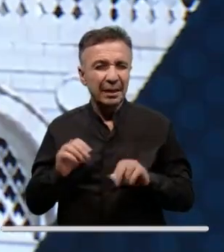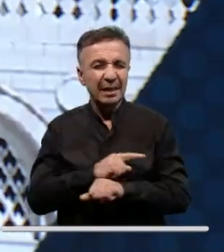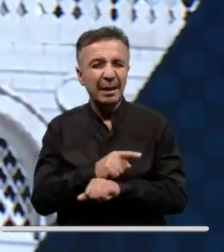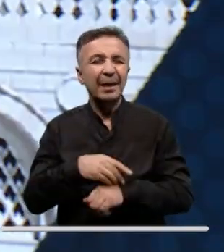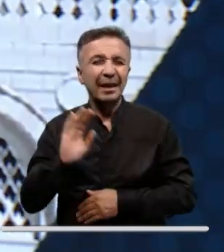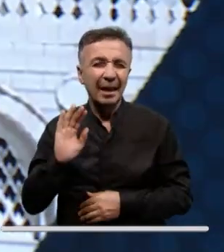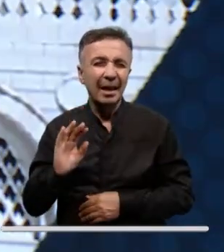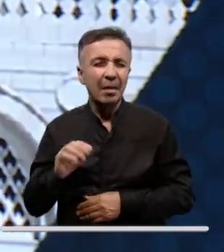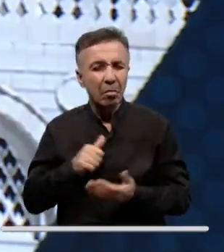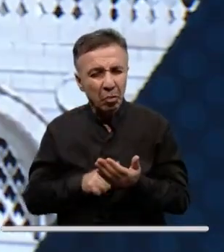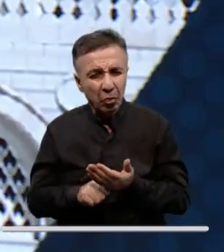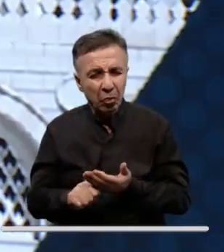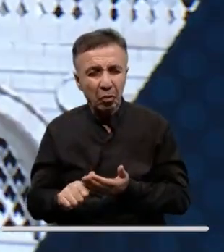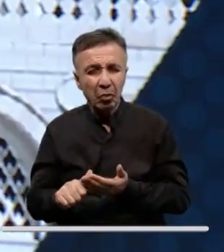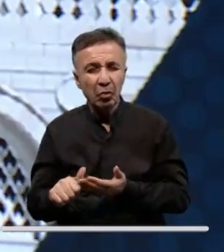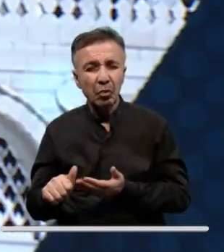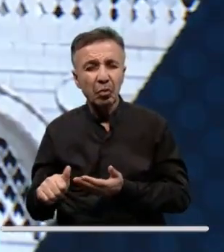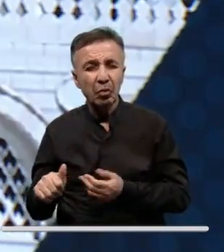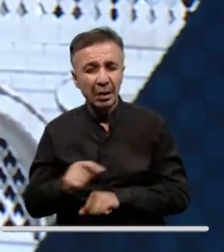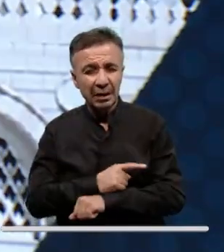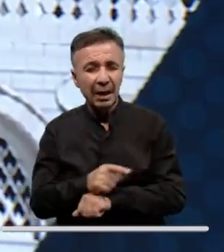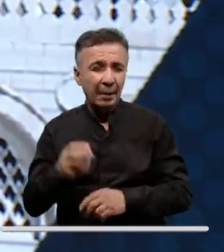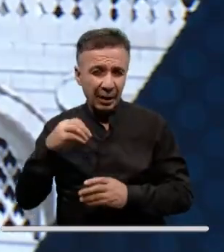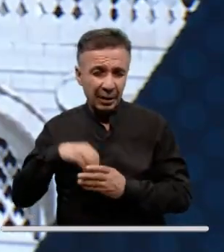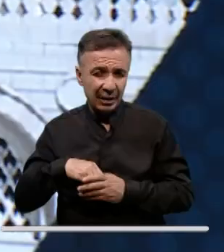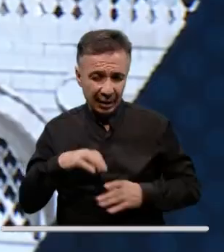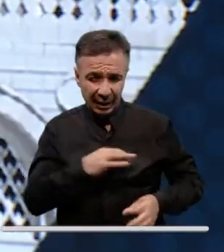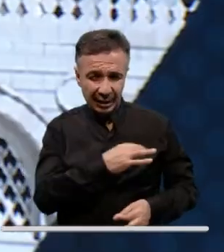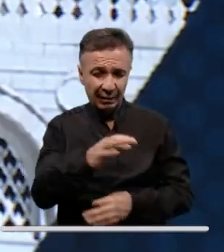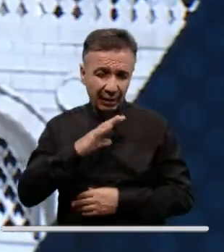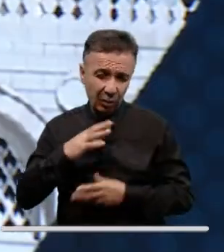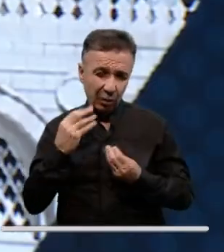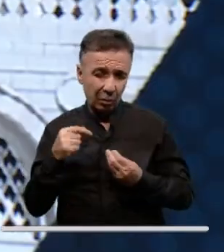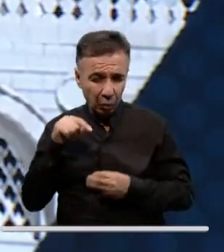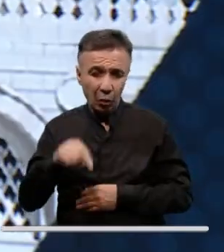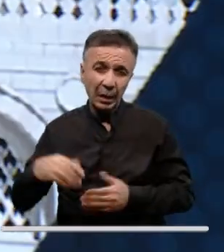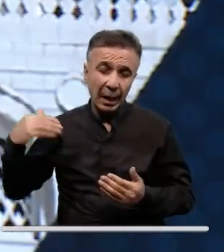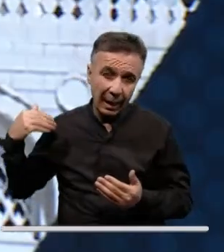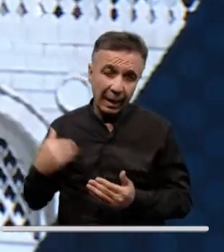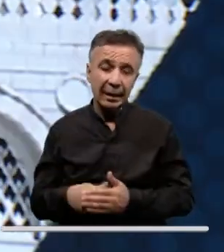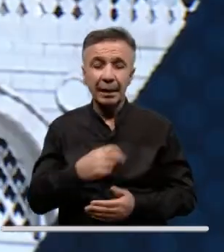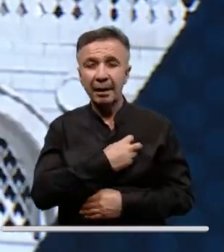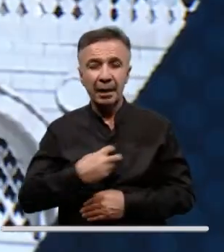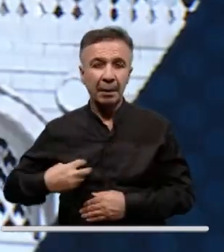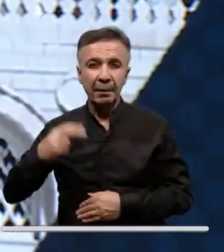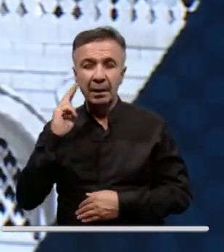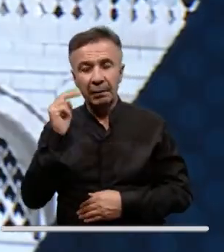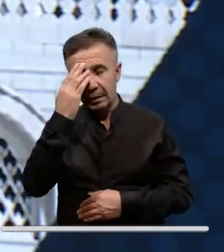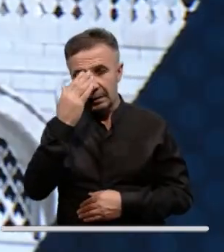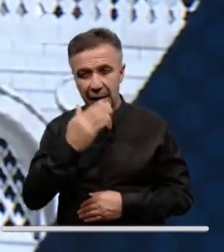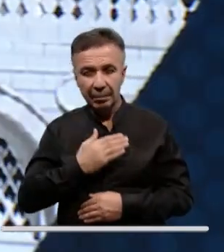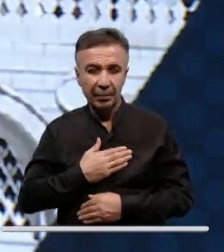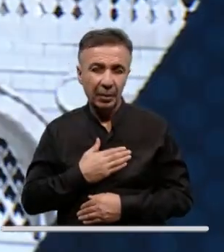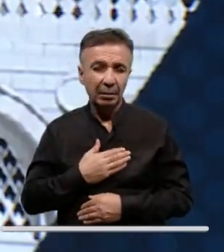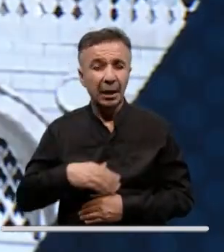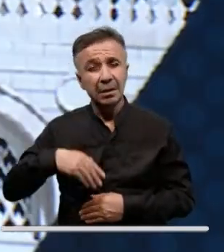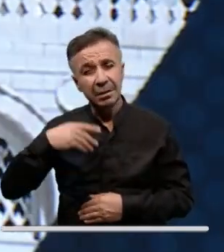vardı As bütün dönemlerde insanların insanlığın var olduğu günden bugüne kadar Peygamber Efendimiz aleyhissalatu vesselam